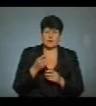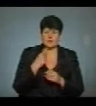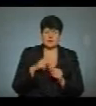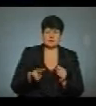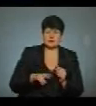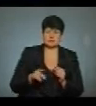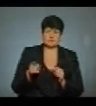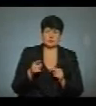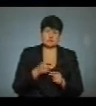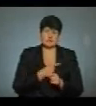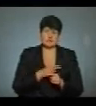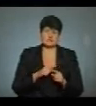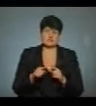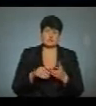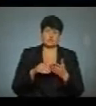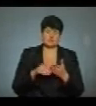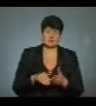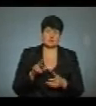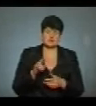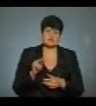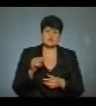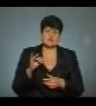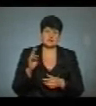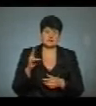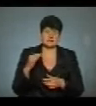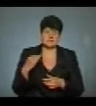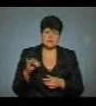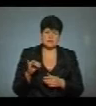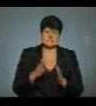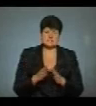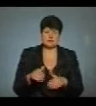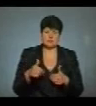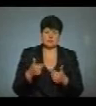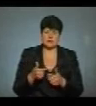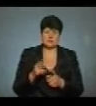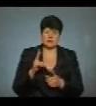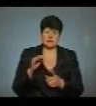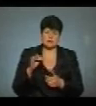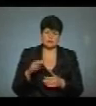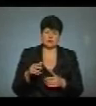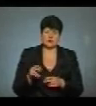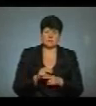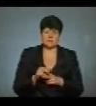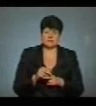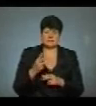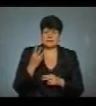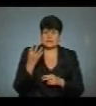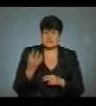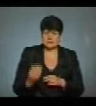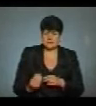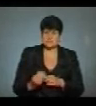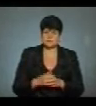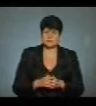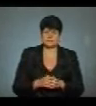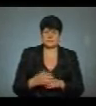директора Тернопільської лікарні швидкої допомоги Ярослава Чайківського, систему подачі кисню монтували 3 дні працівники фірми-підрядника зі